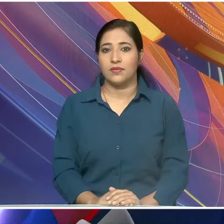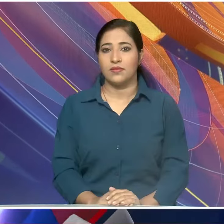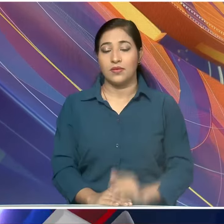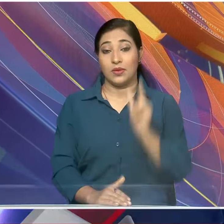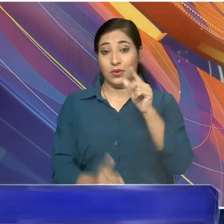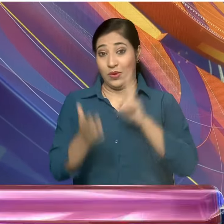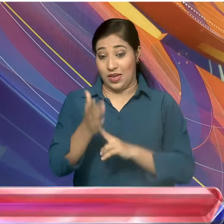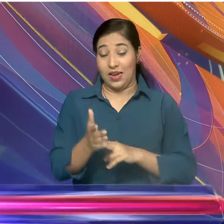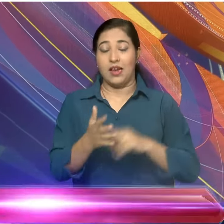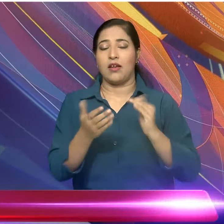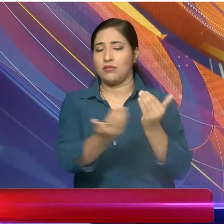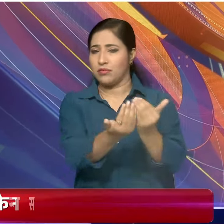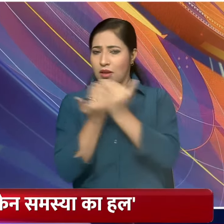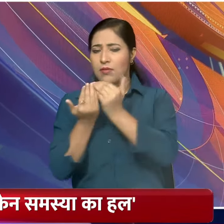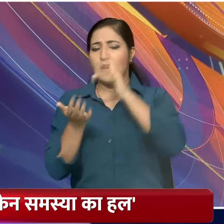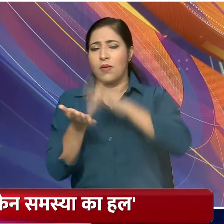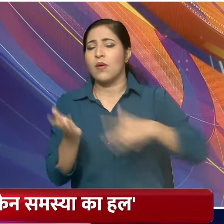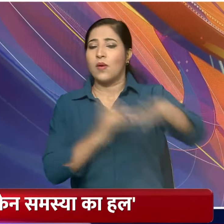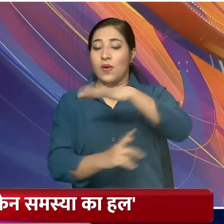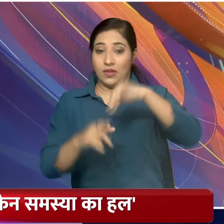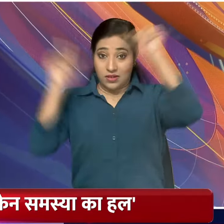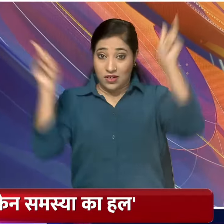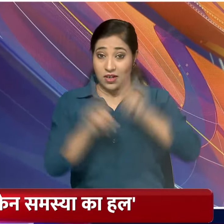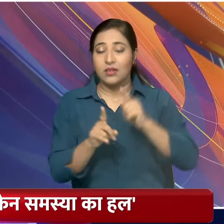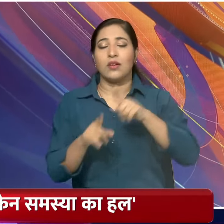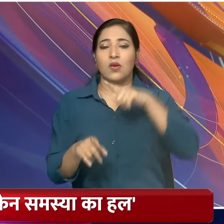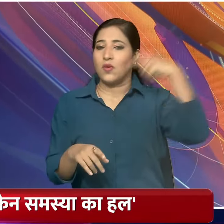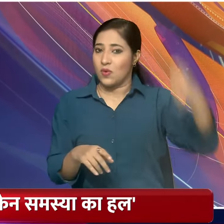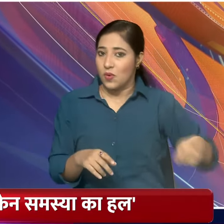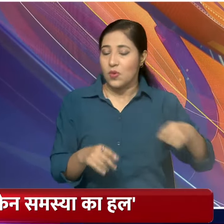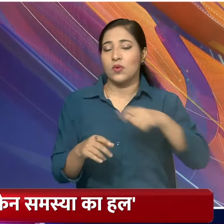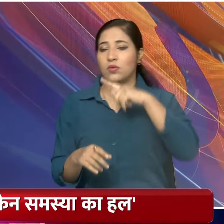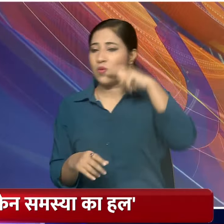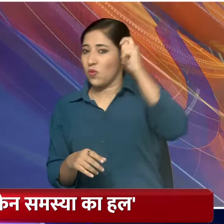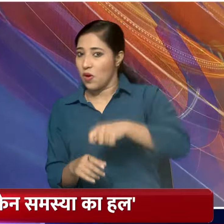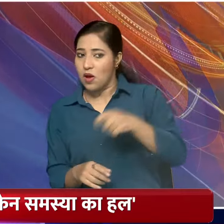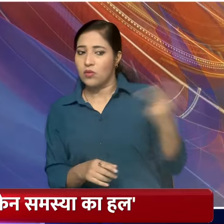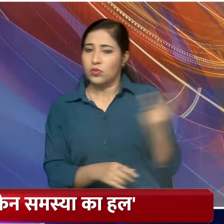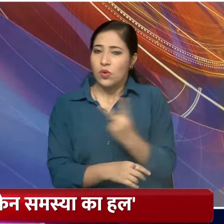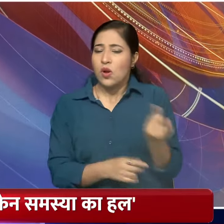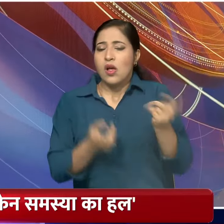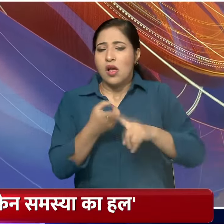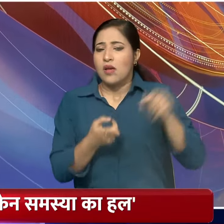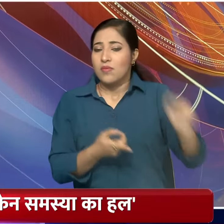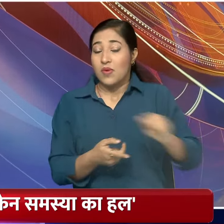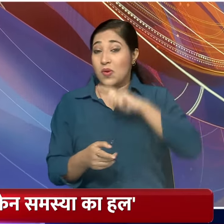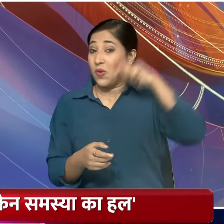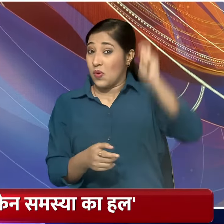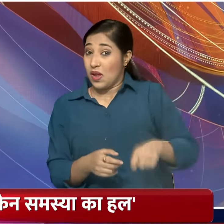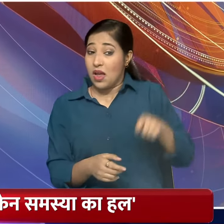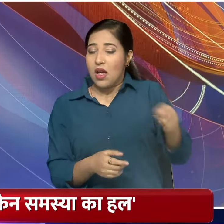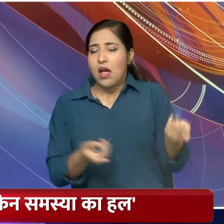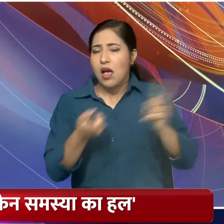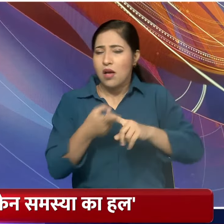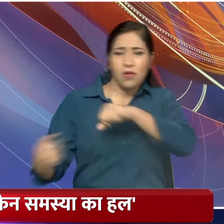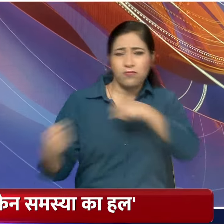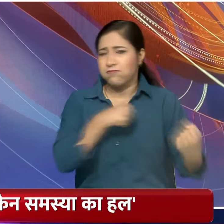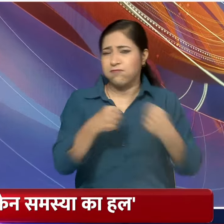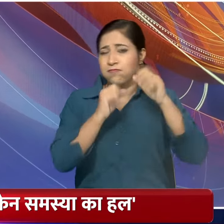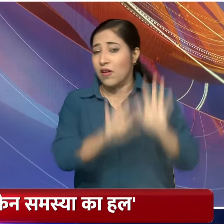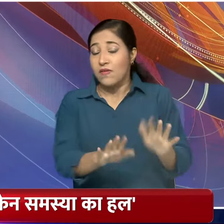संयुक्त राष्ट्र सुरक्षा परिषद में भारत ने रूस यूक्रेन युद्ध पर रखा अपना पक्ष। कहा, यूक्रेन संघर्ष के लिए भारत